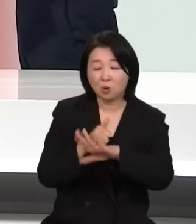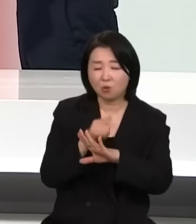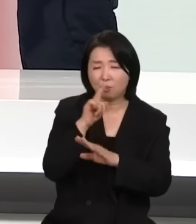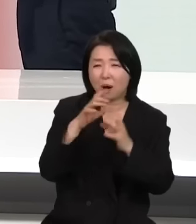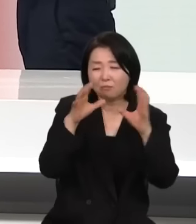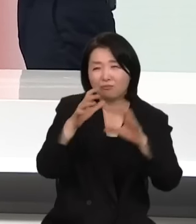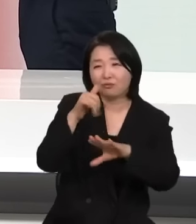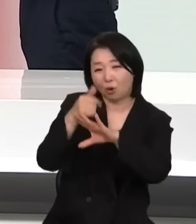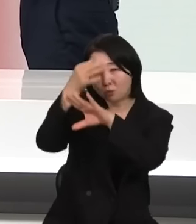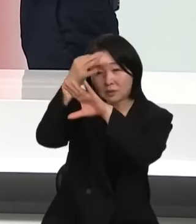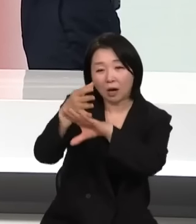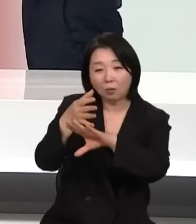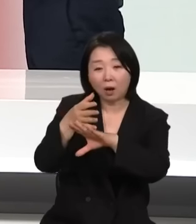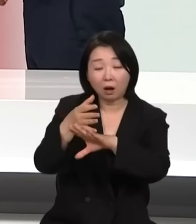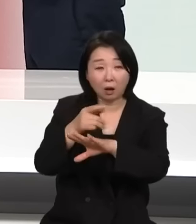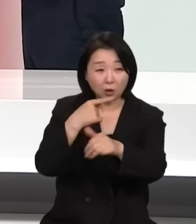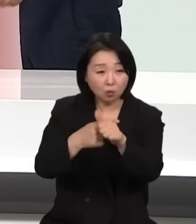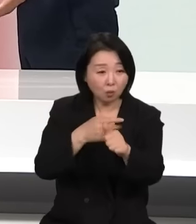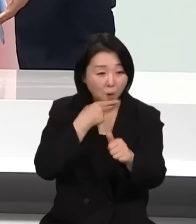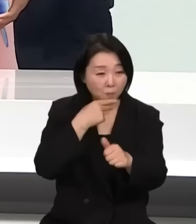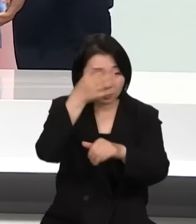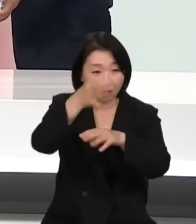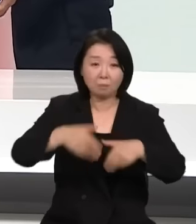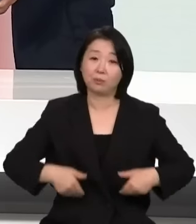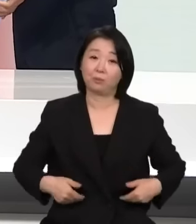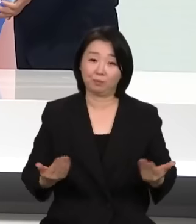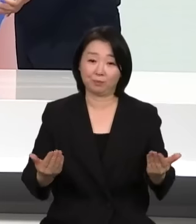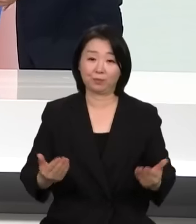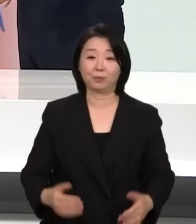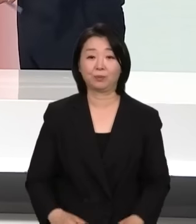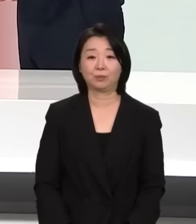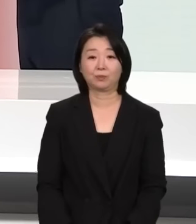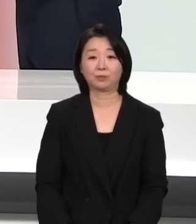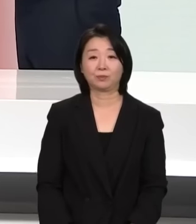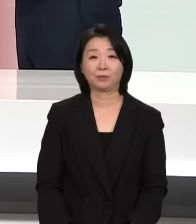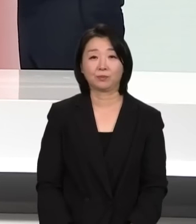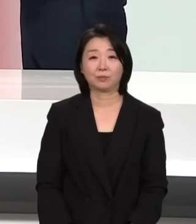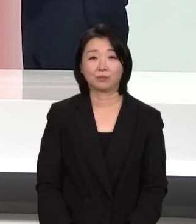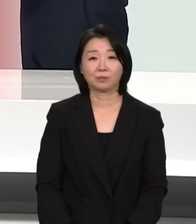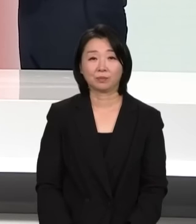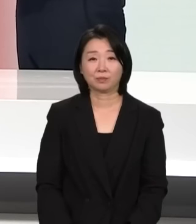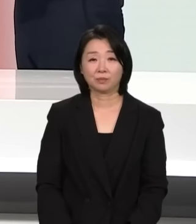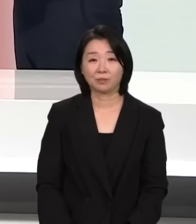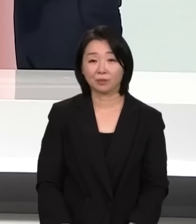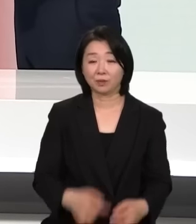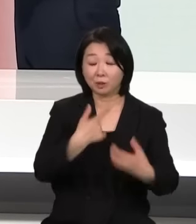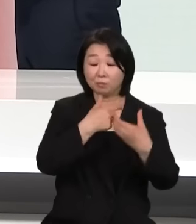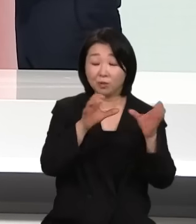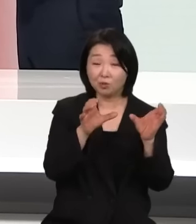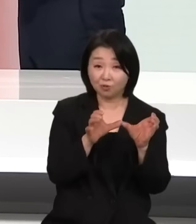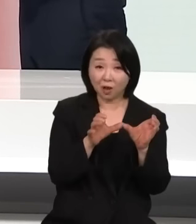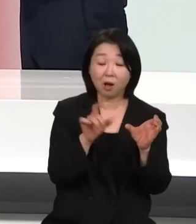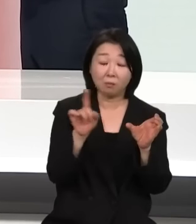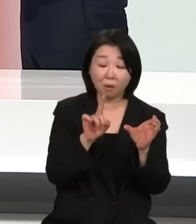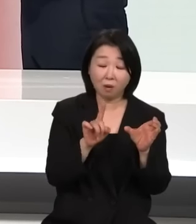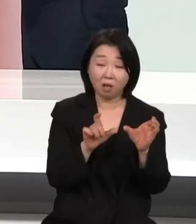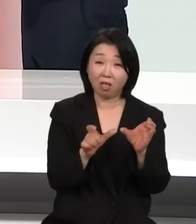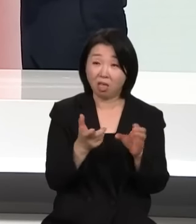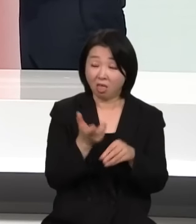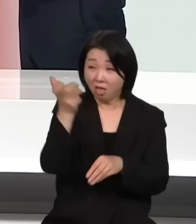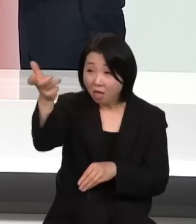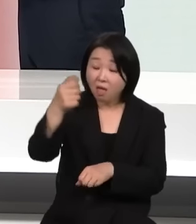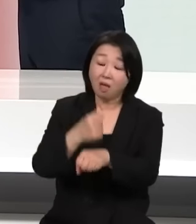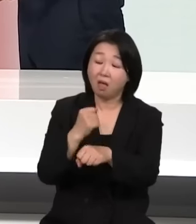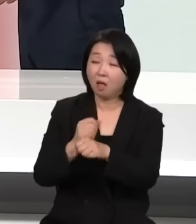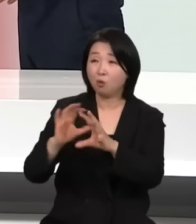했습니다 욕설이 아니었다면 사과할 필요도 없었겠죠네 뭐 어찌됐건 이제 민주당에서 직권 산정을 해라 그리고 국민의 힘은 안